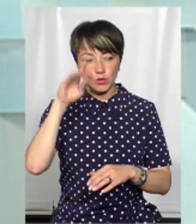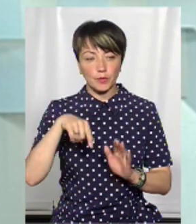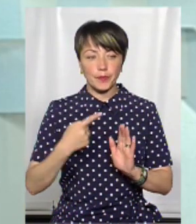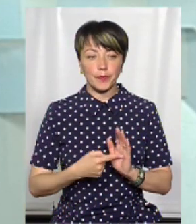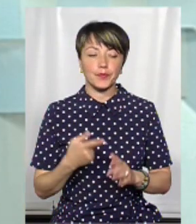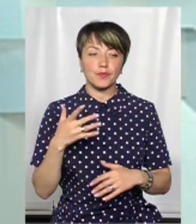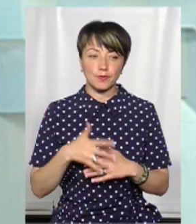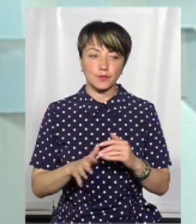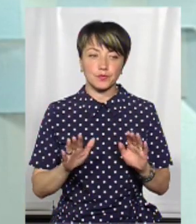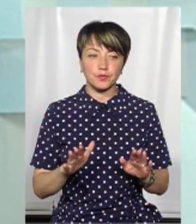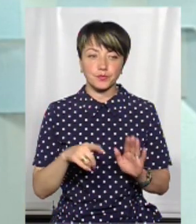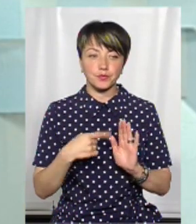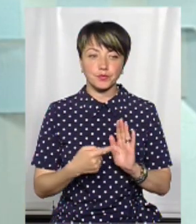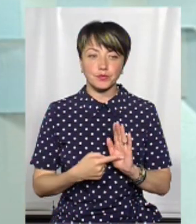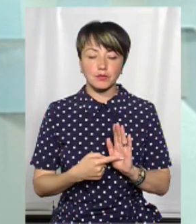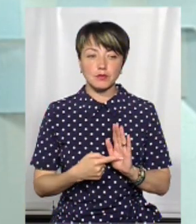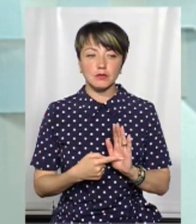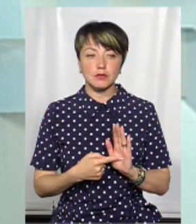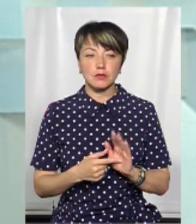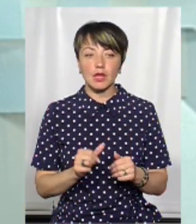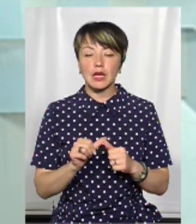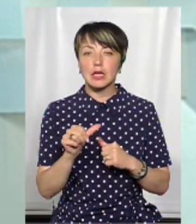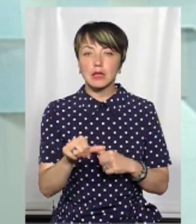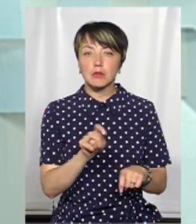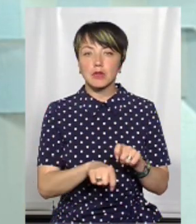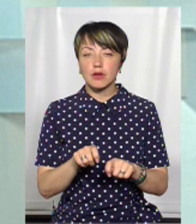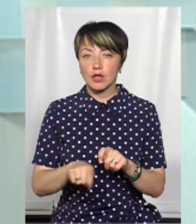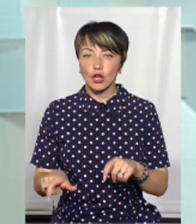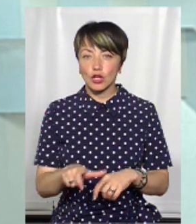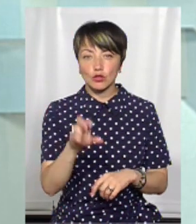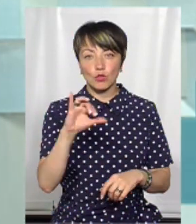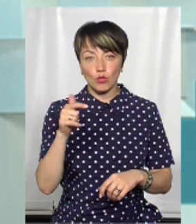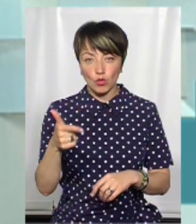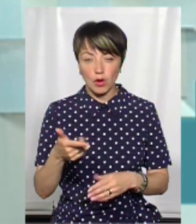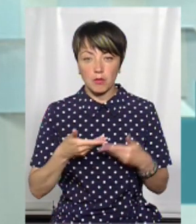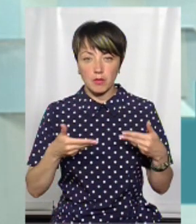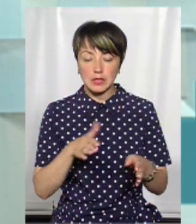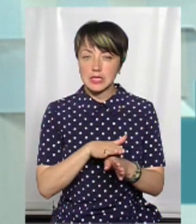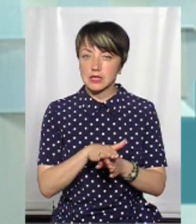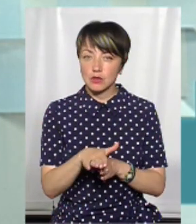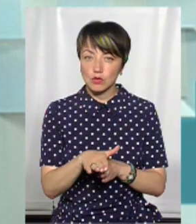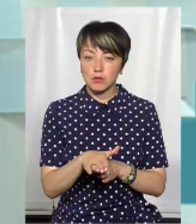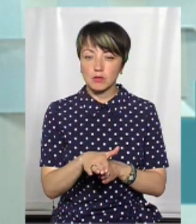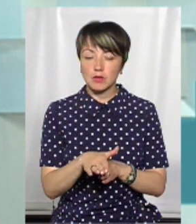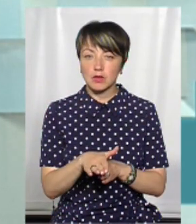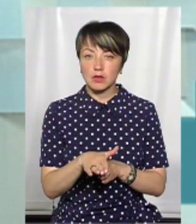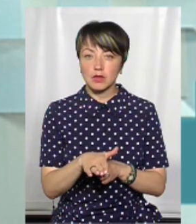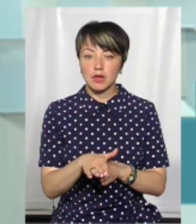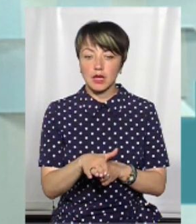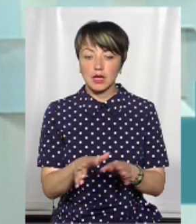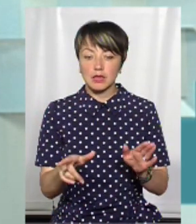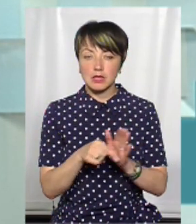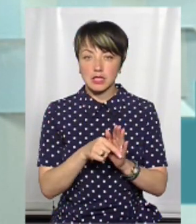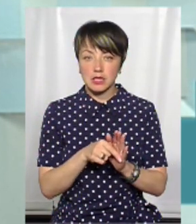запитання. Крім моніторингу річки Південний Буг, який ми здійснюємо в симбіозі з